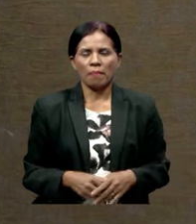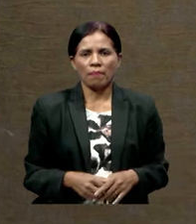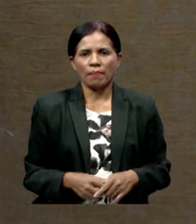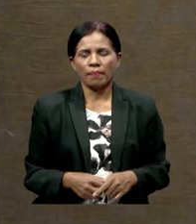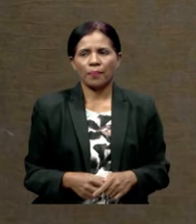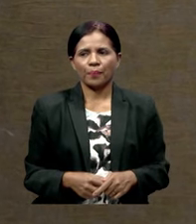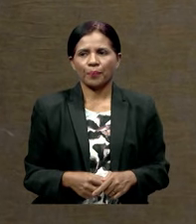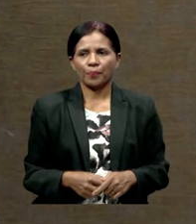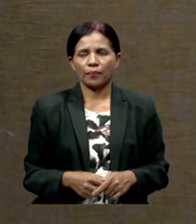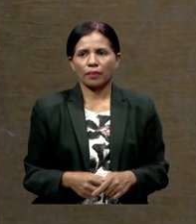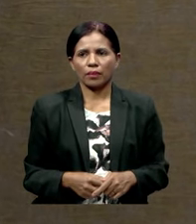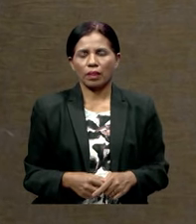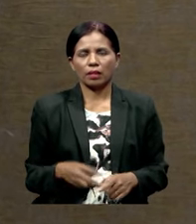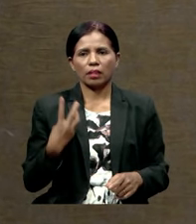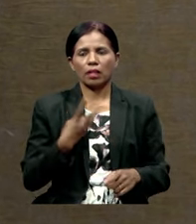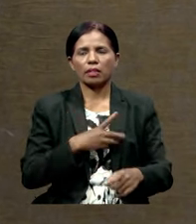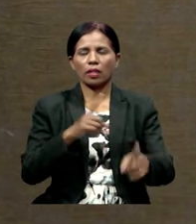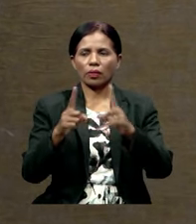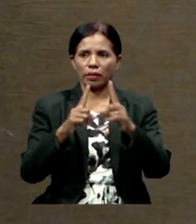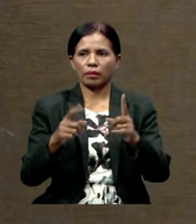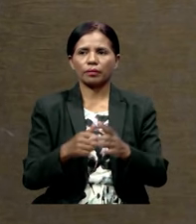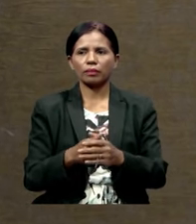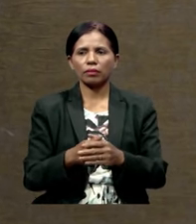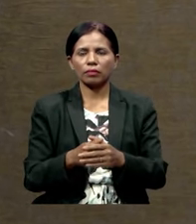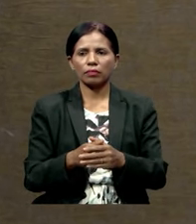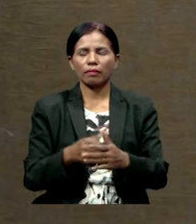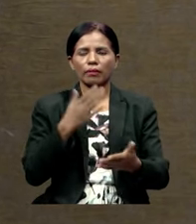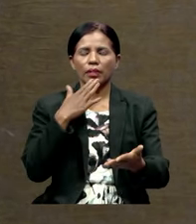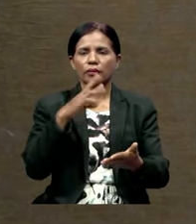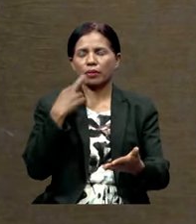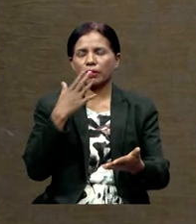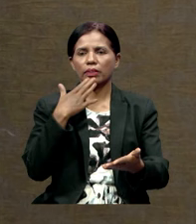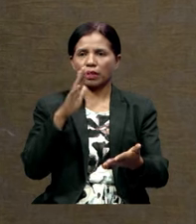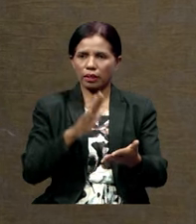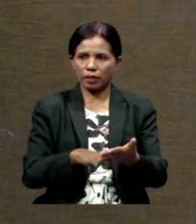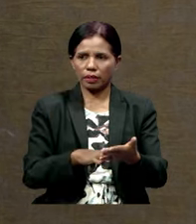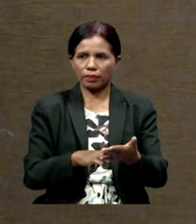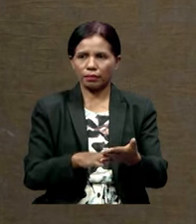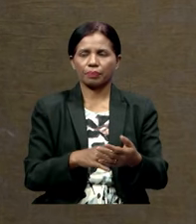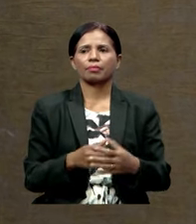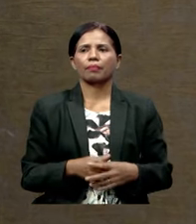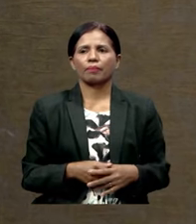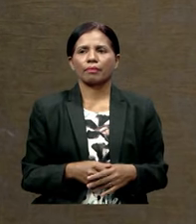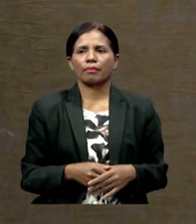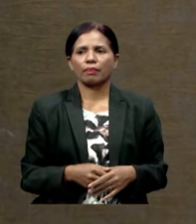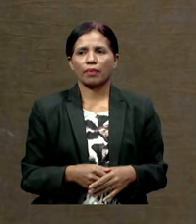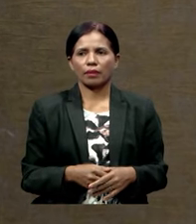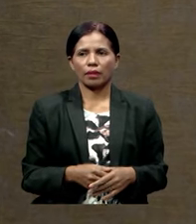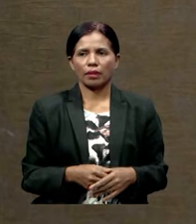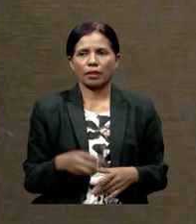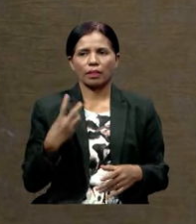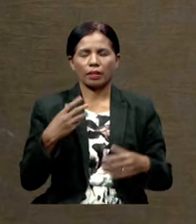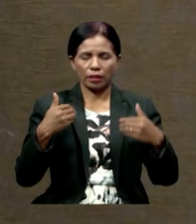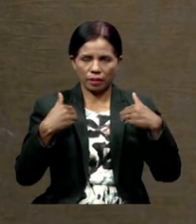tamba batida ita qualia yang qualidade la dia kan so explica explica tanda laida pel menos mos